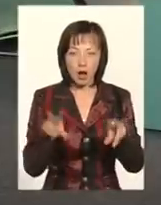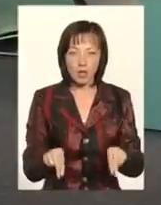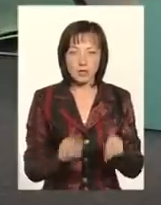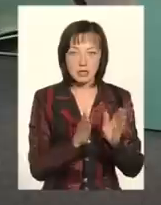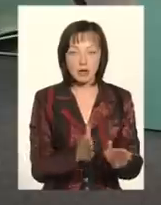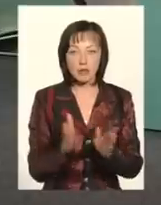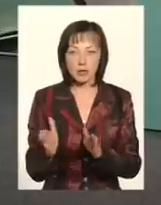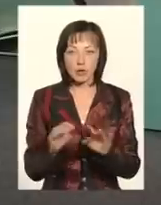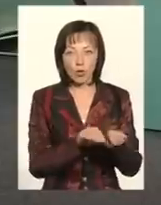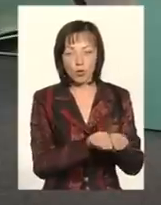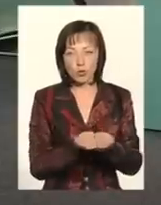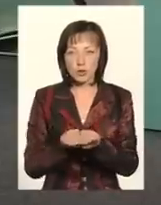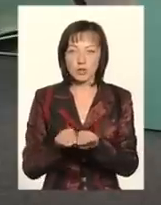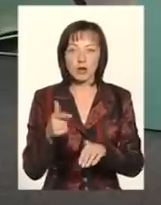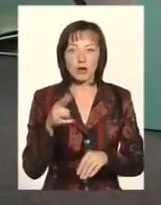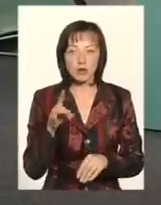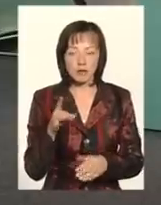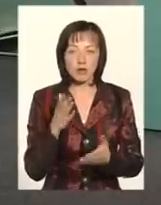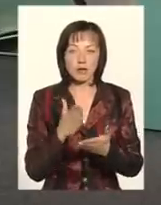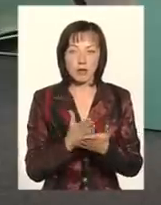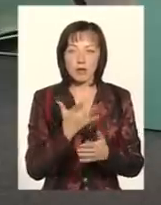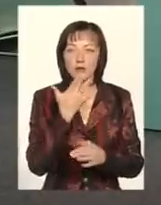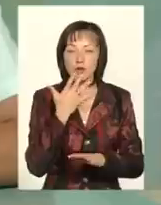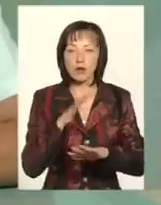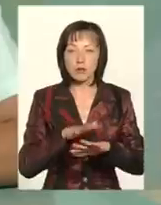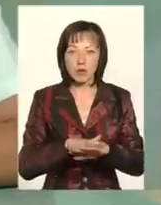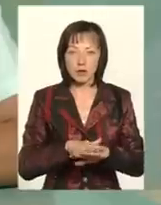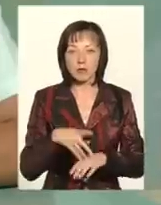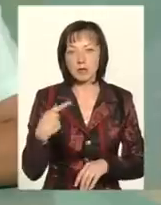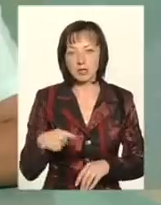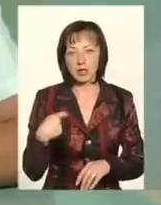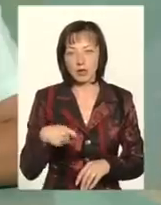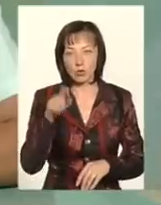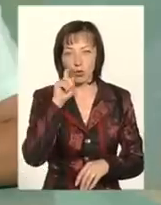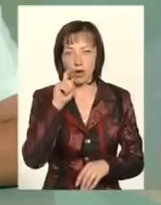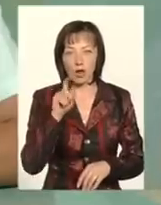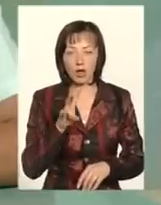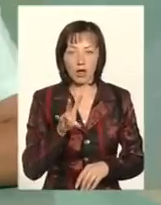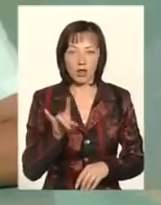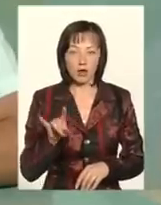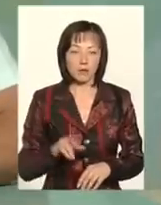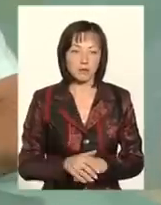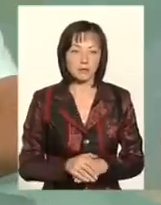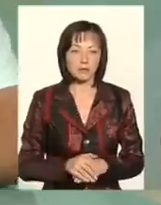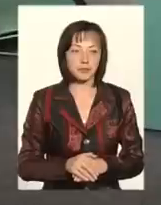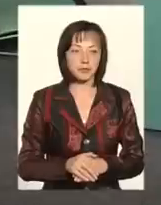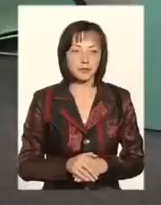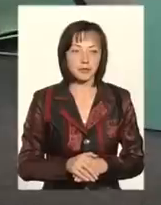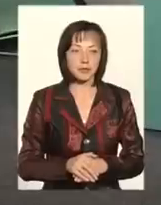стабильности курса валюты национальной является национальный Банк является президент Украины То есть вот и всё